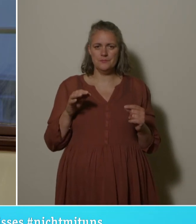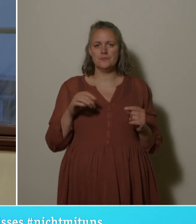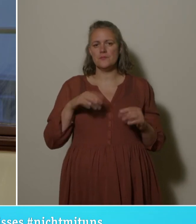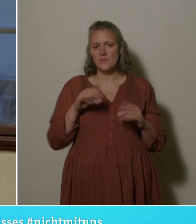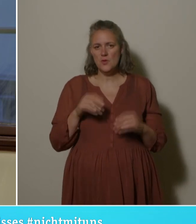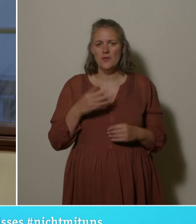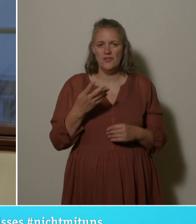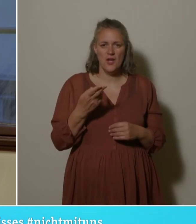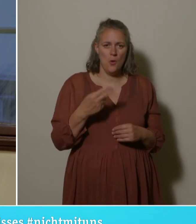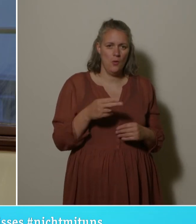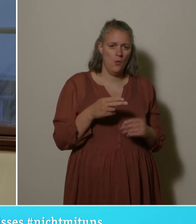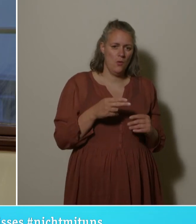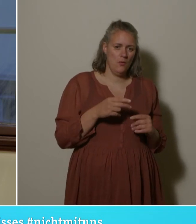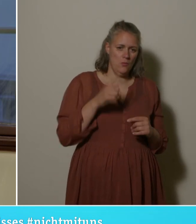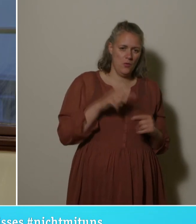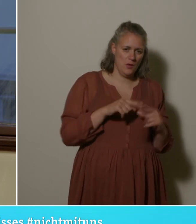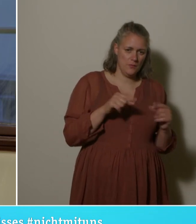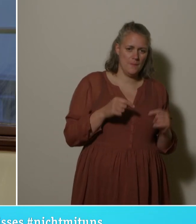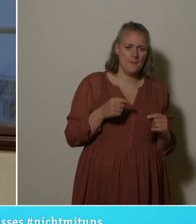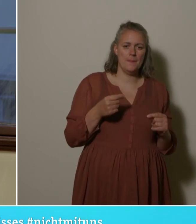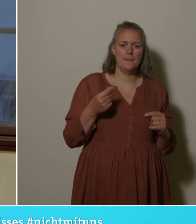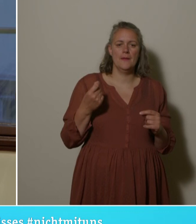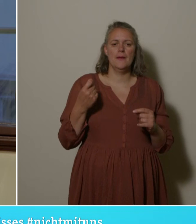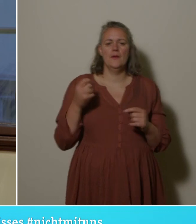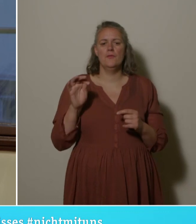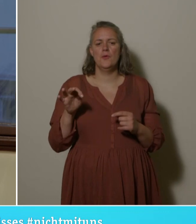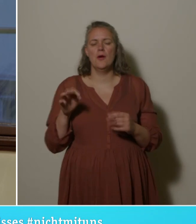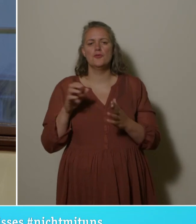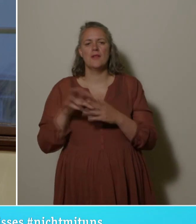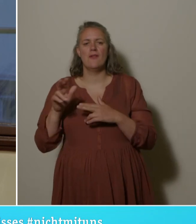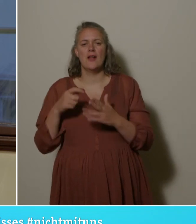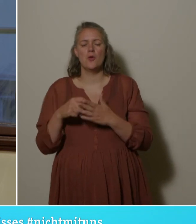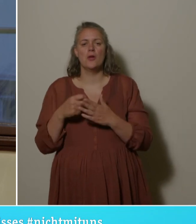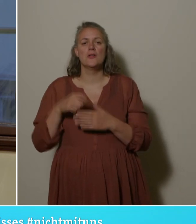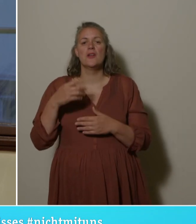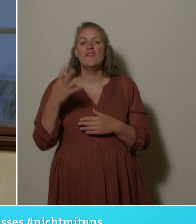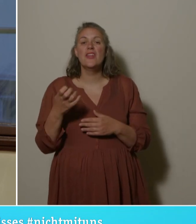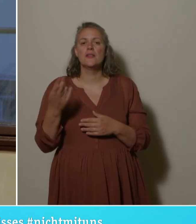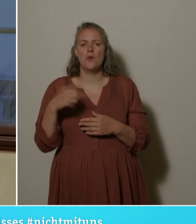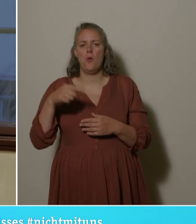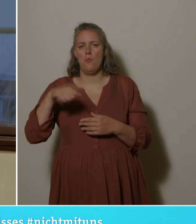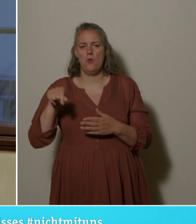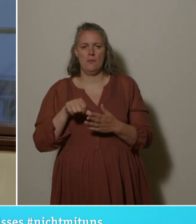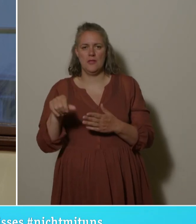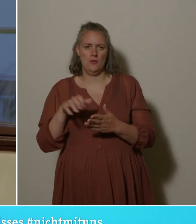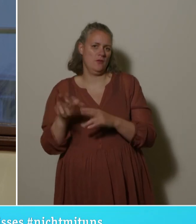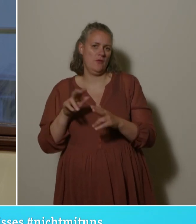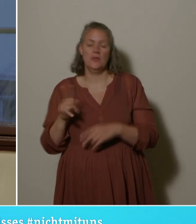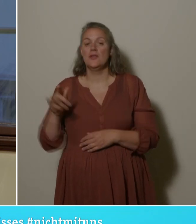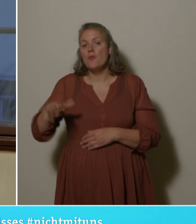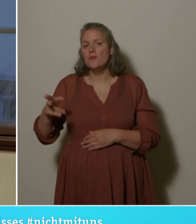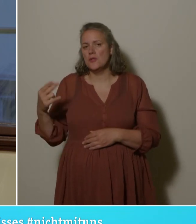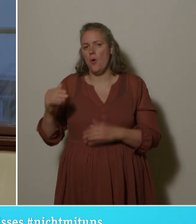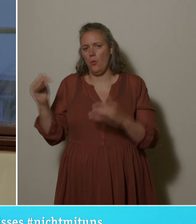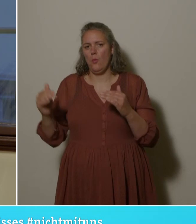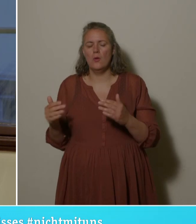Monatsticket kostet dann die Stadtverwaltung eben 40 € monatlich und nicht 15 € monatlich. Und das wird am Ende tatsächlich eine echte